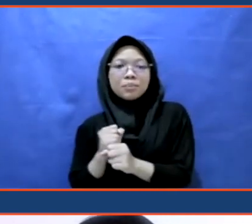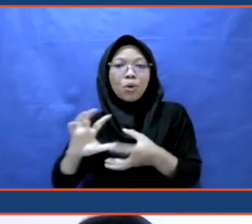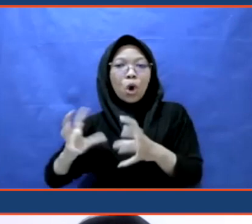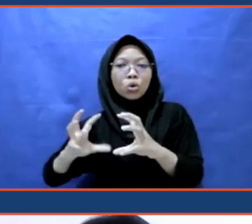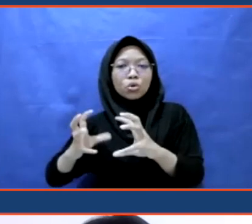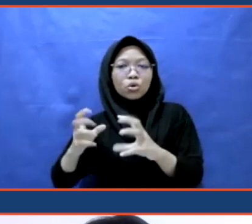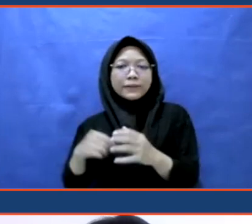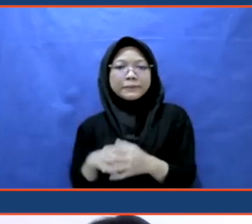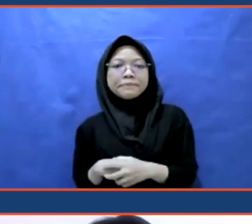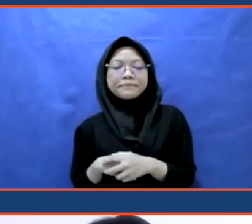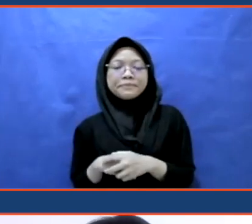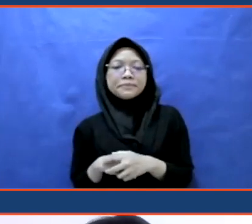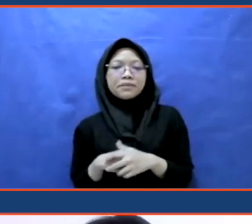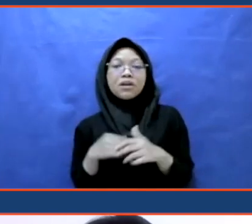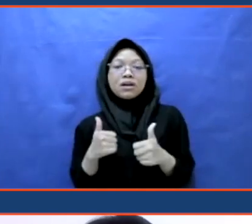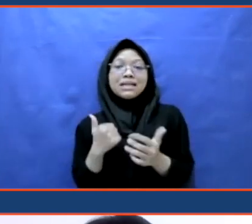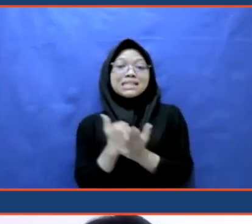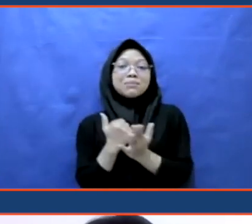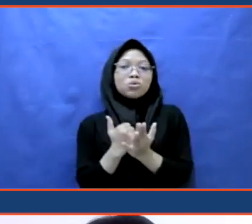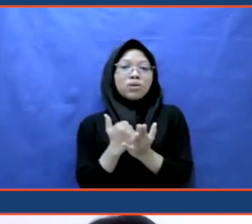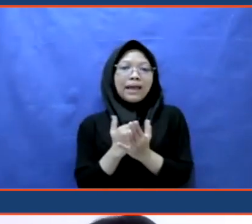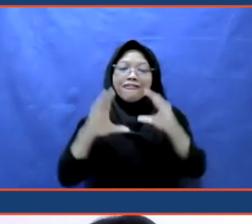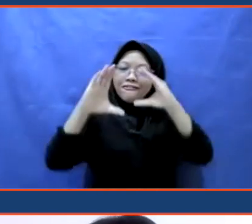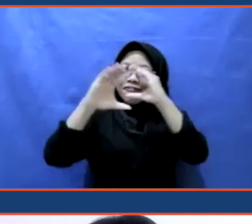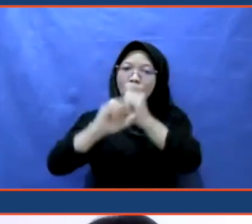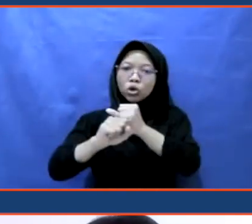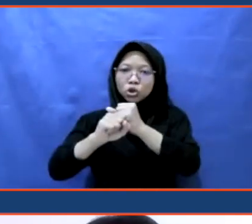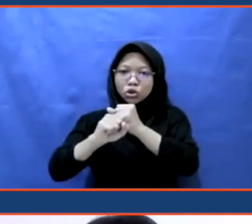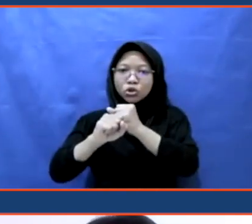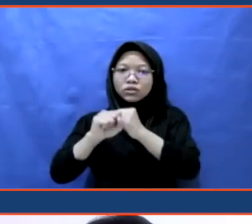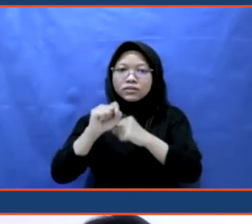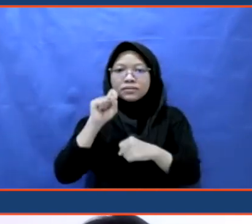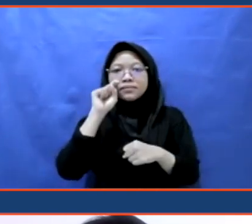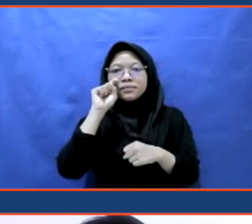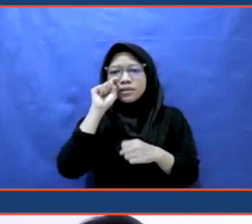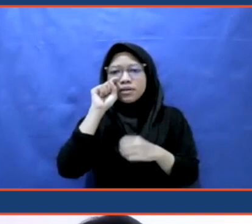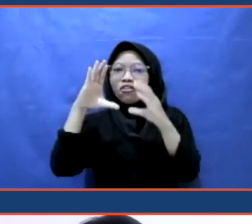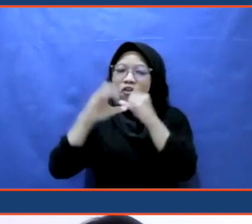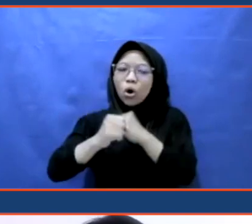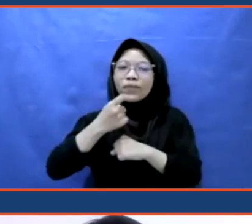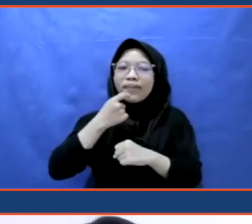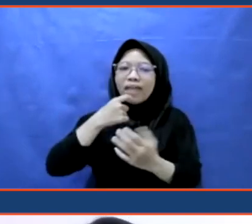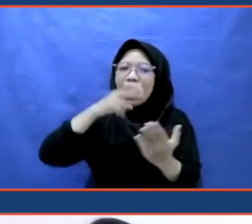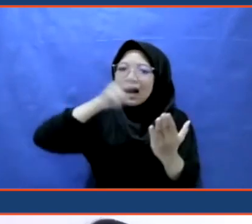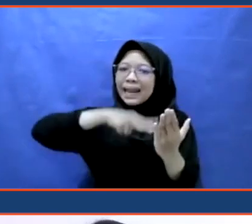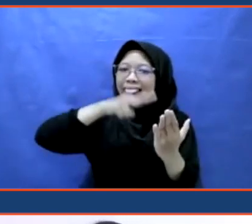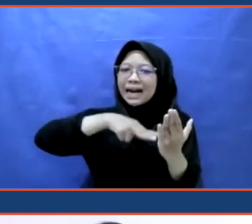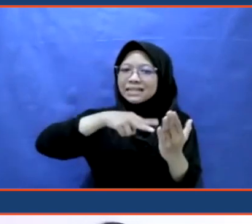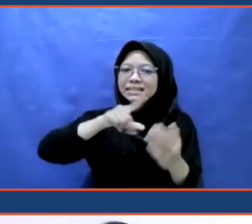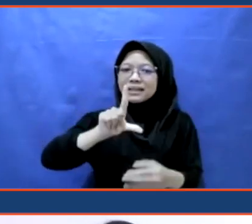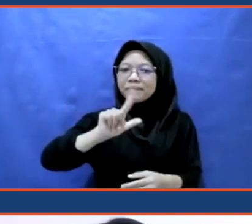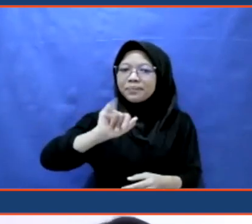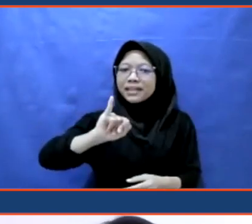sebenarnya haha fokusnya ya terkait literasi dan inclusivity tadi